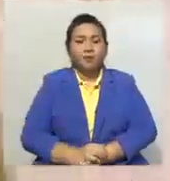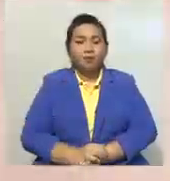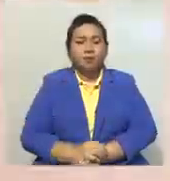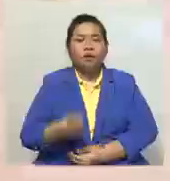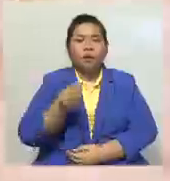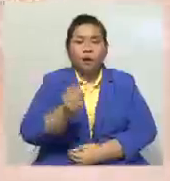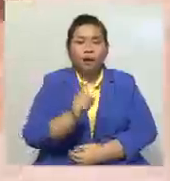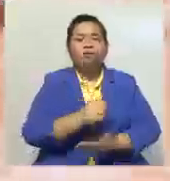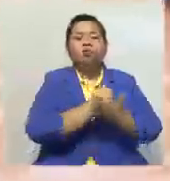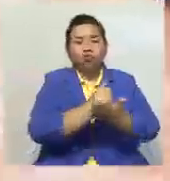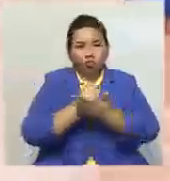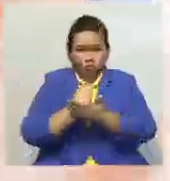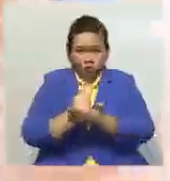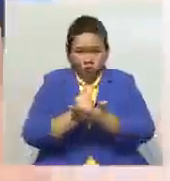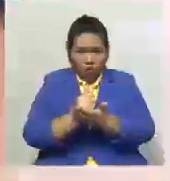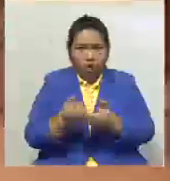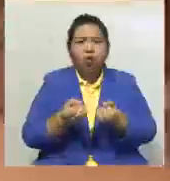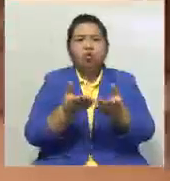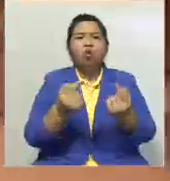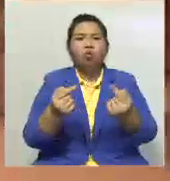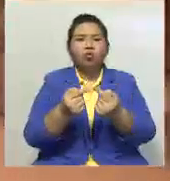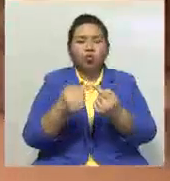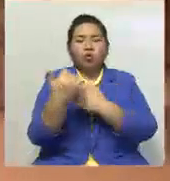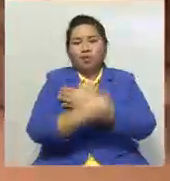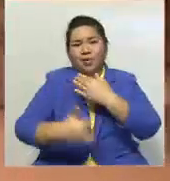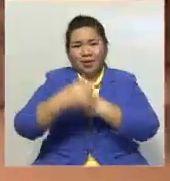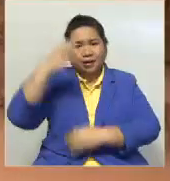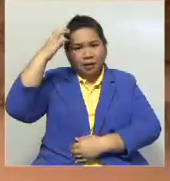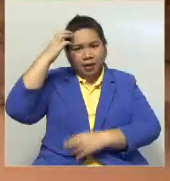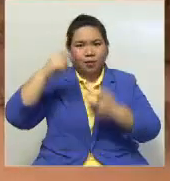ทศไทยเพื่อประทานความช่วยเหลือส่งไปให้กับผู้ประสบอุทกภัยครั้งนี้ค่ะ